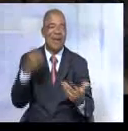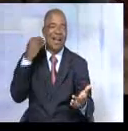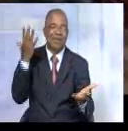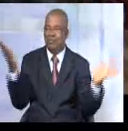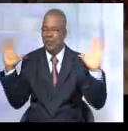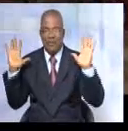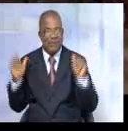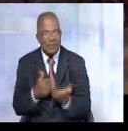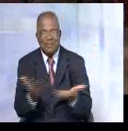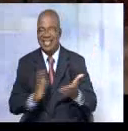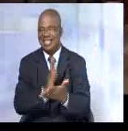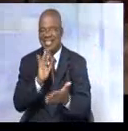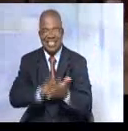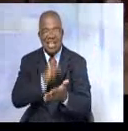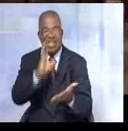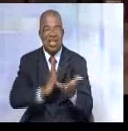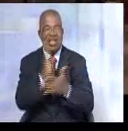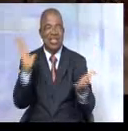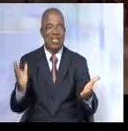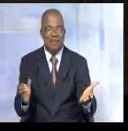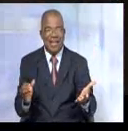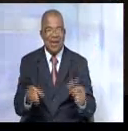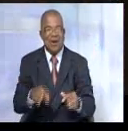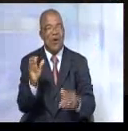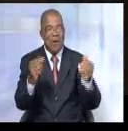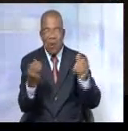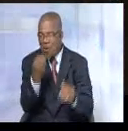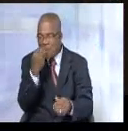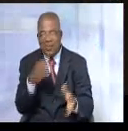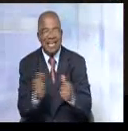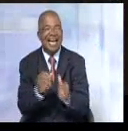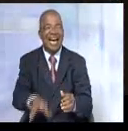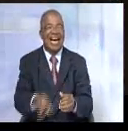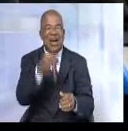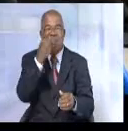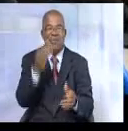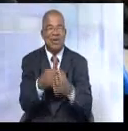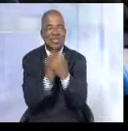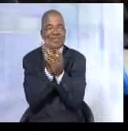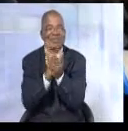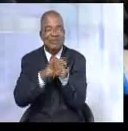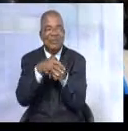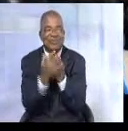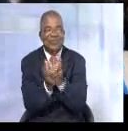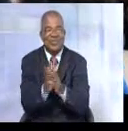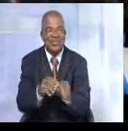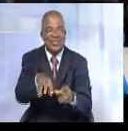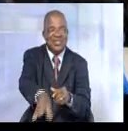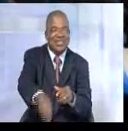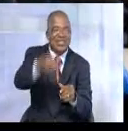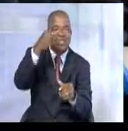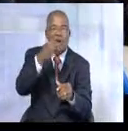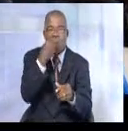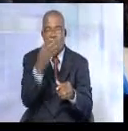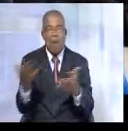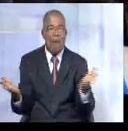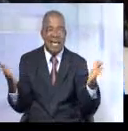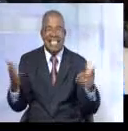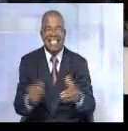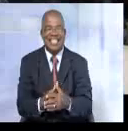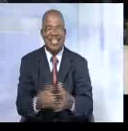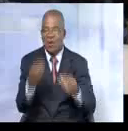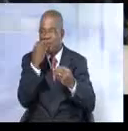coincé. Voilà, on a l'impression de manger à la main et tout ça, ça choque pas, quoi. On est entre amis, ça nous permet de balader un peu, de